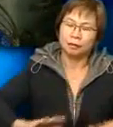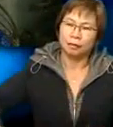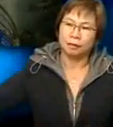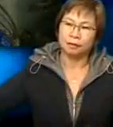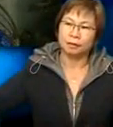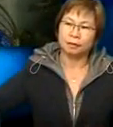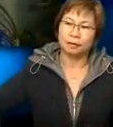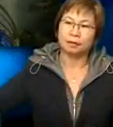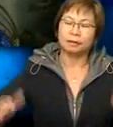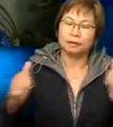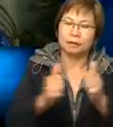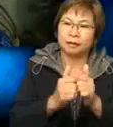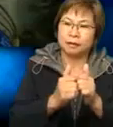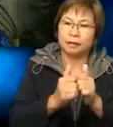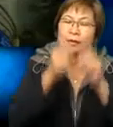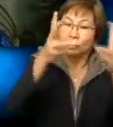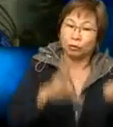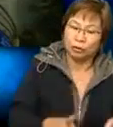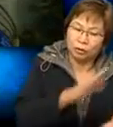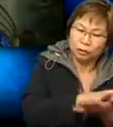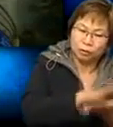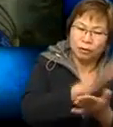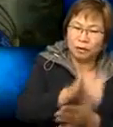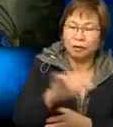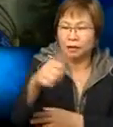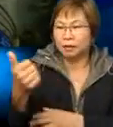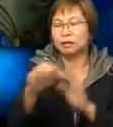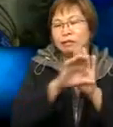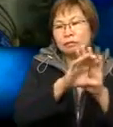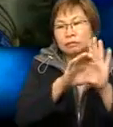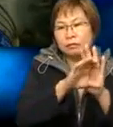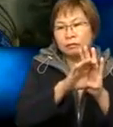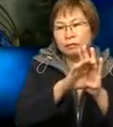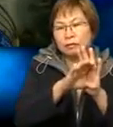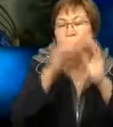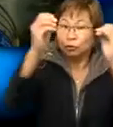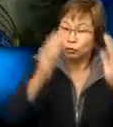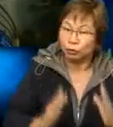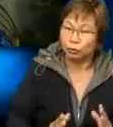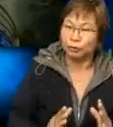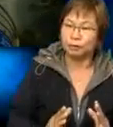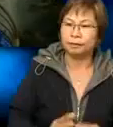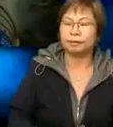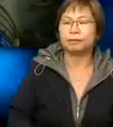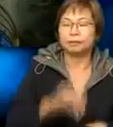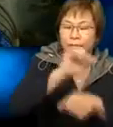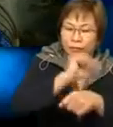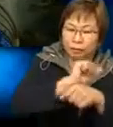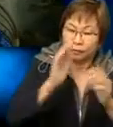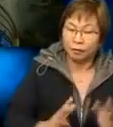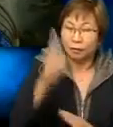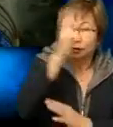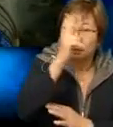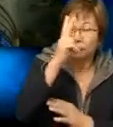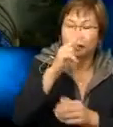damai dengan warga sekolah yang lain seperti guru, kaki